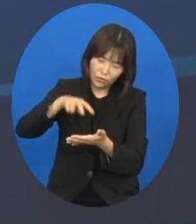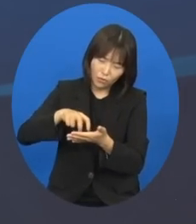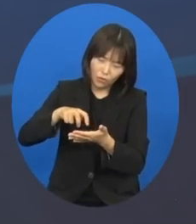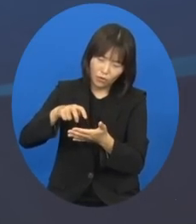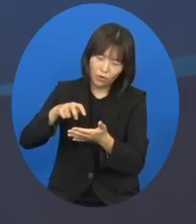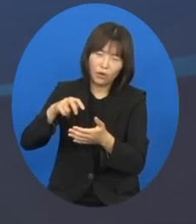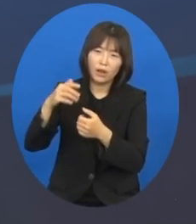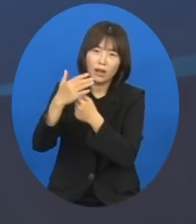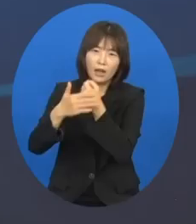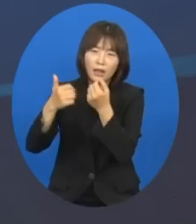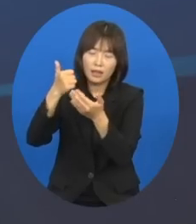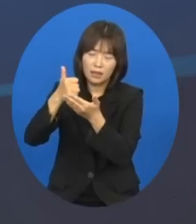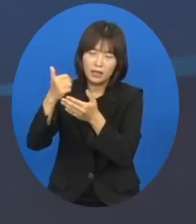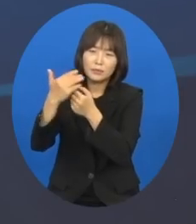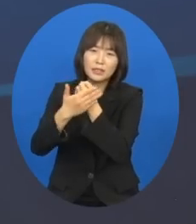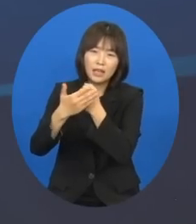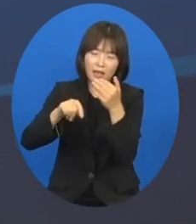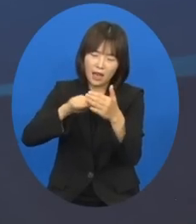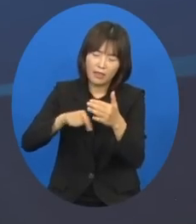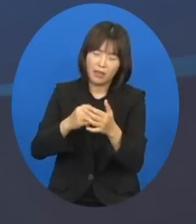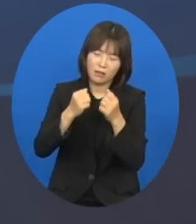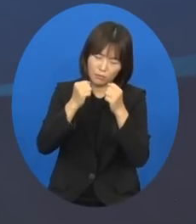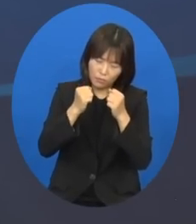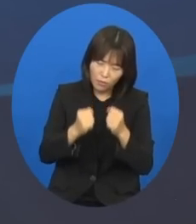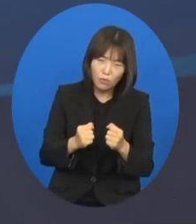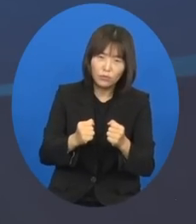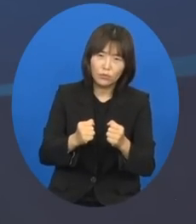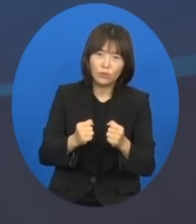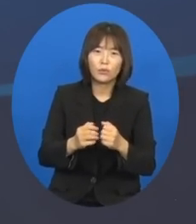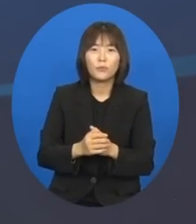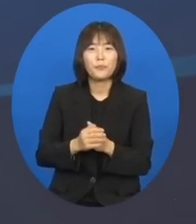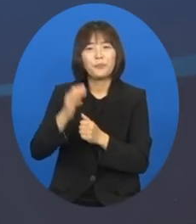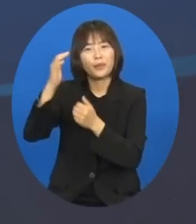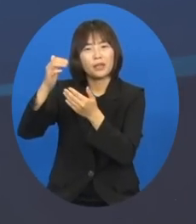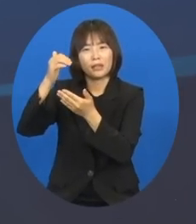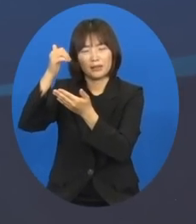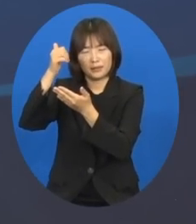머물러 있게 하고 은혜 안에 강한 사람으로 키워서 하나님